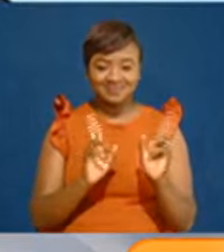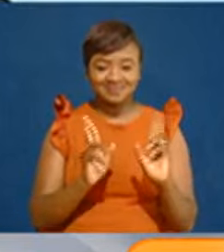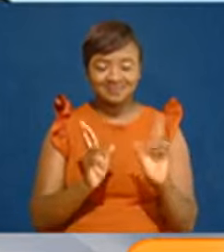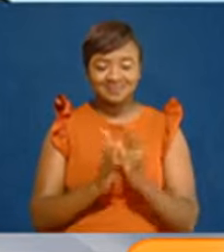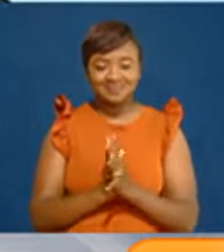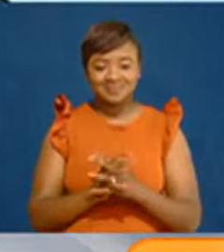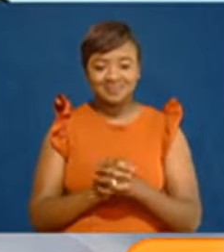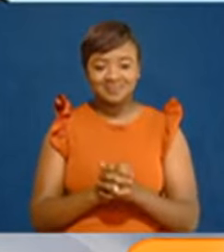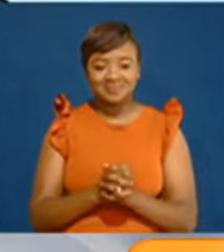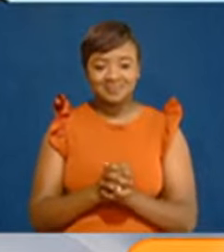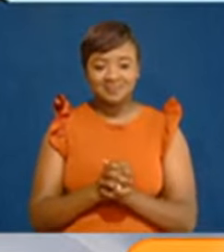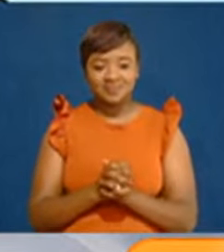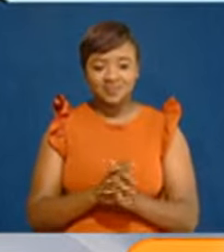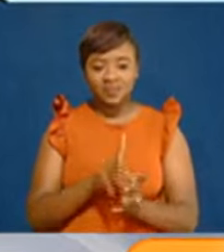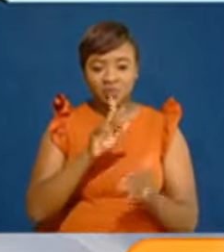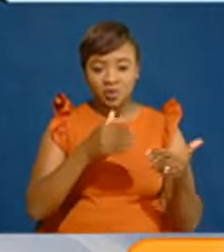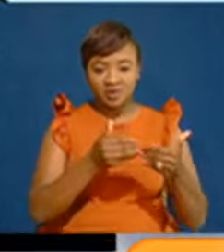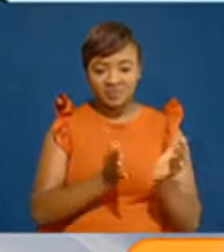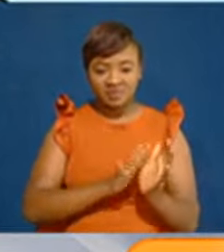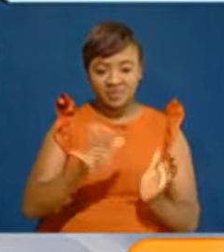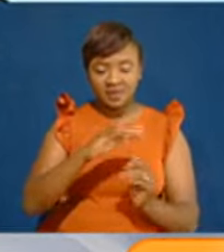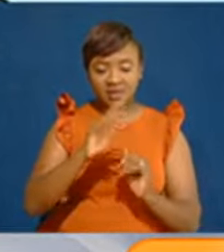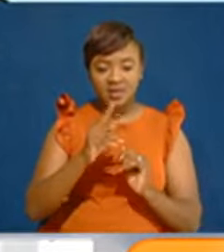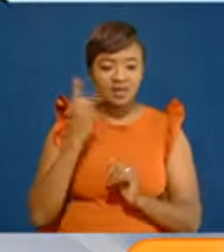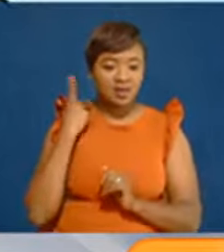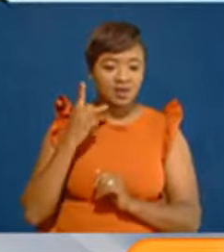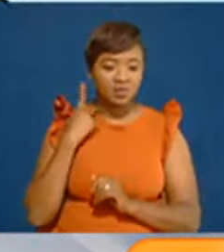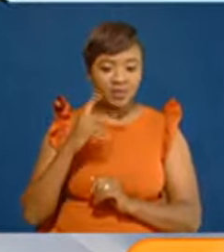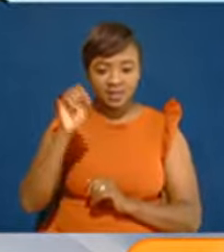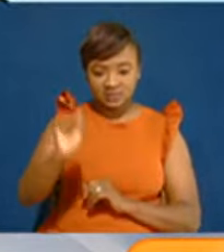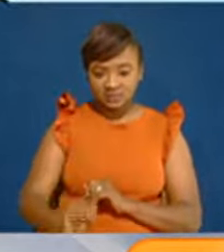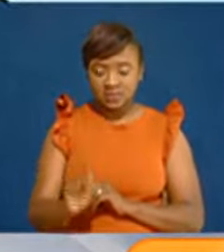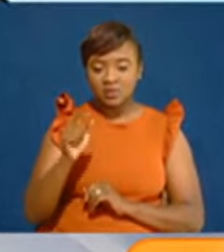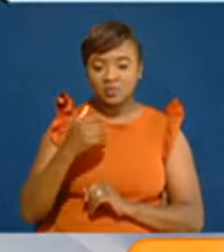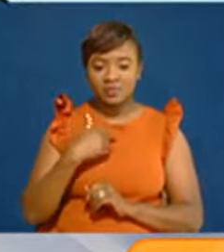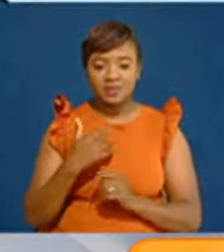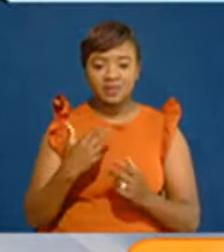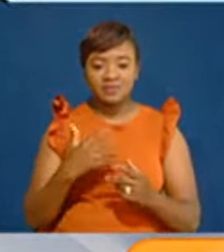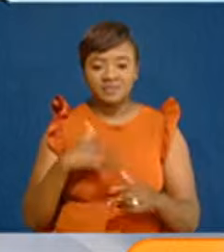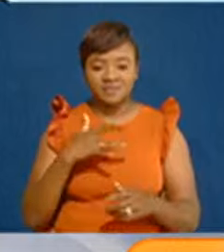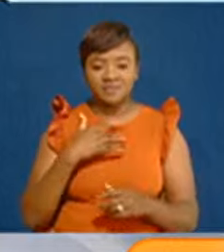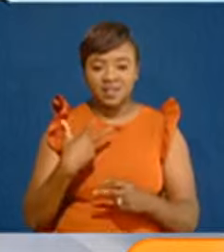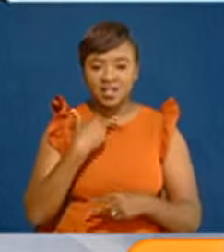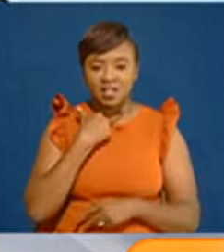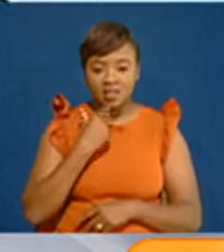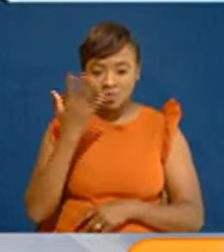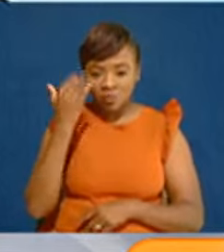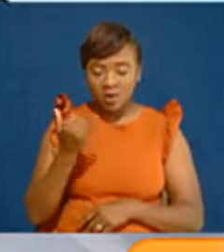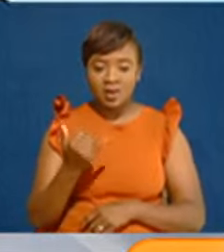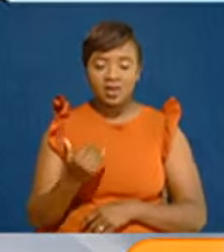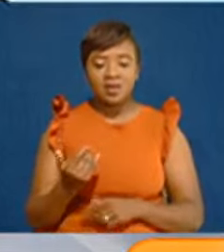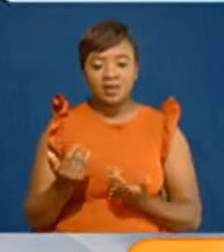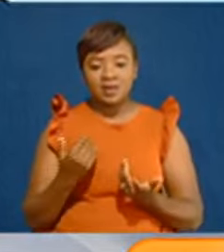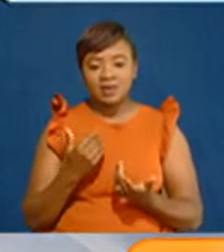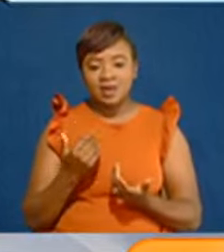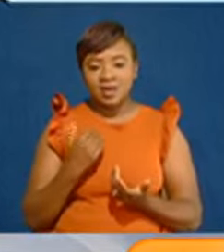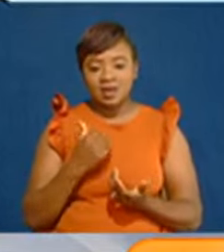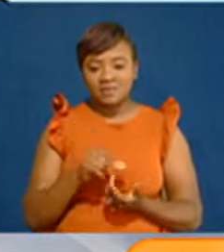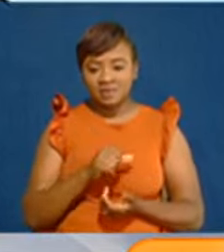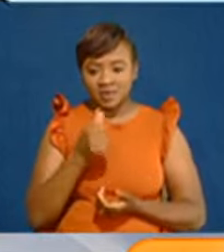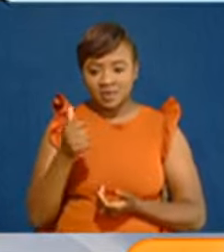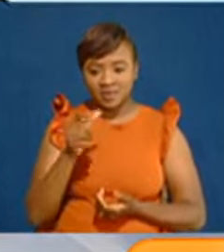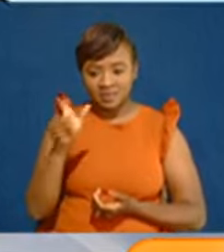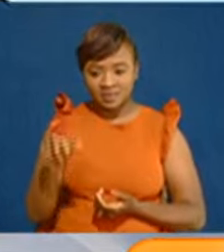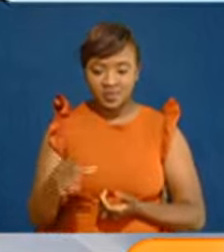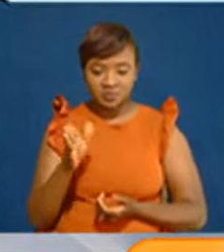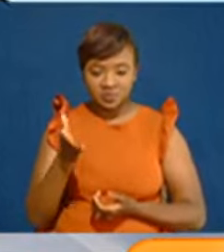Familia moja katika eneo la Kariobangi South hapa jijini Nairobi imejipata katika njia panda kufuatia kutoweka kwa mpendwa wao zaidi ya mwezi